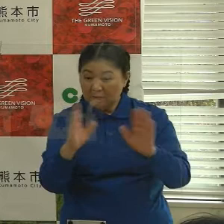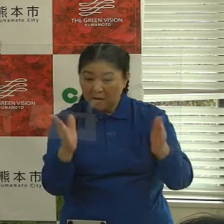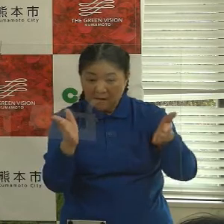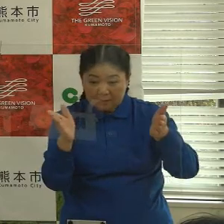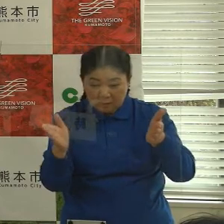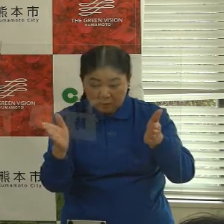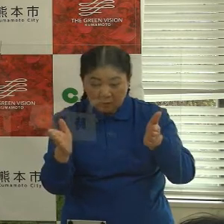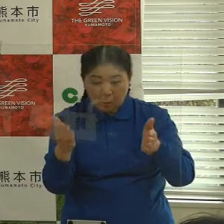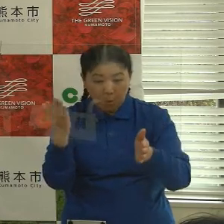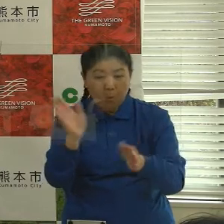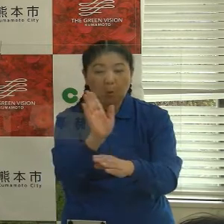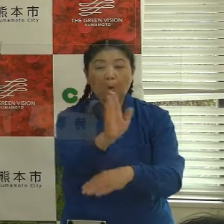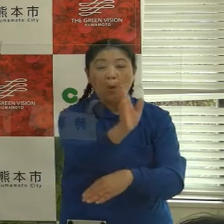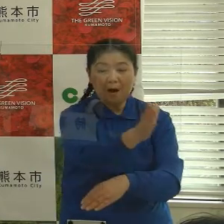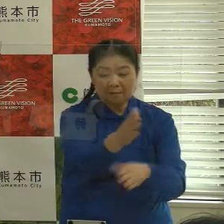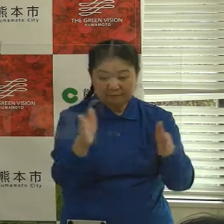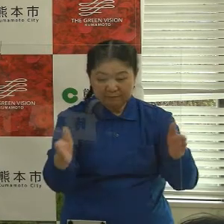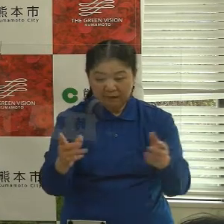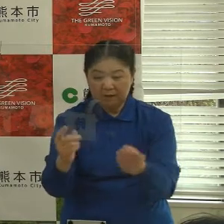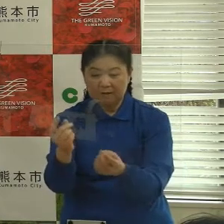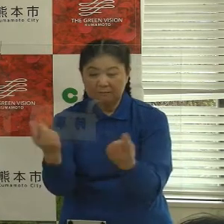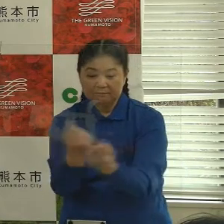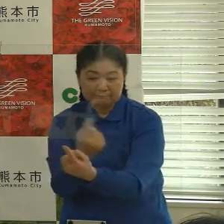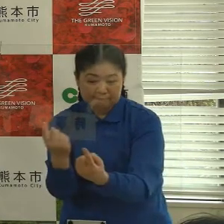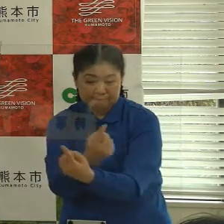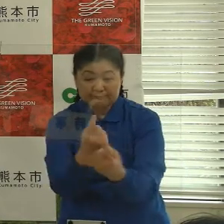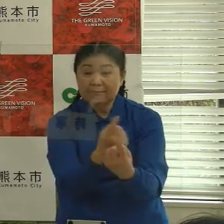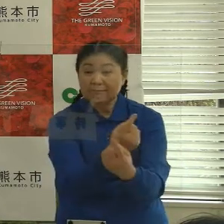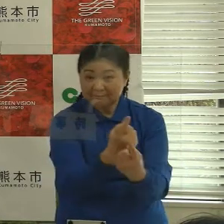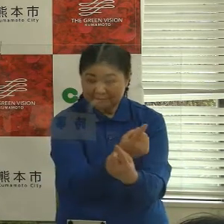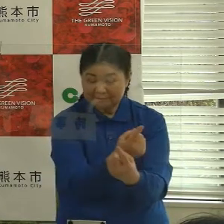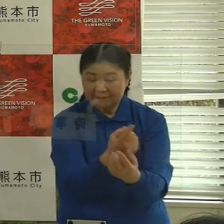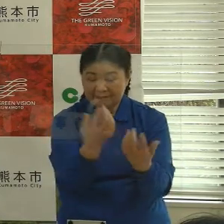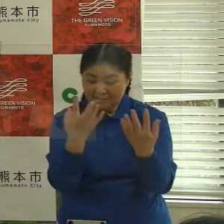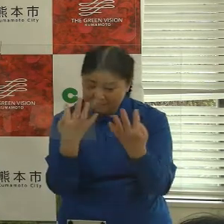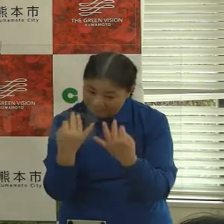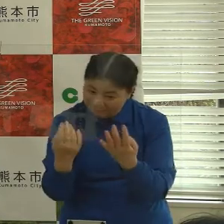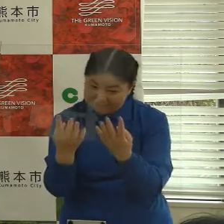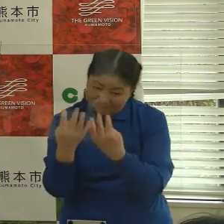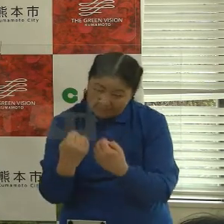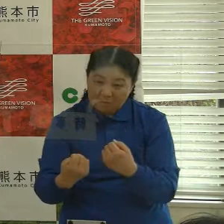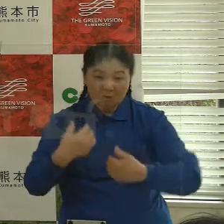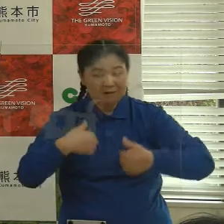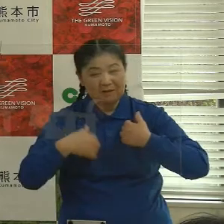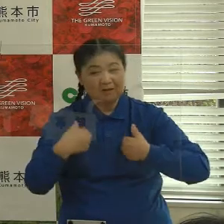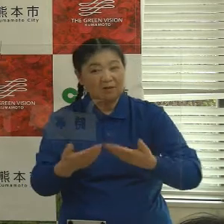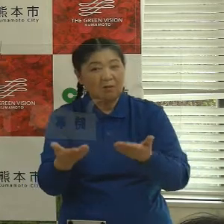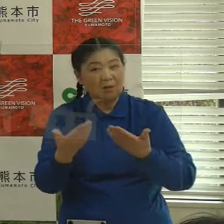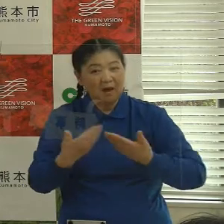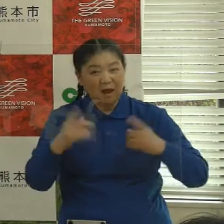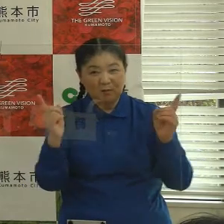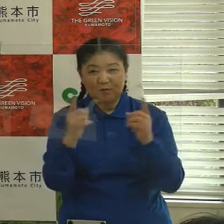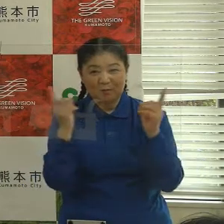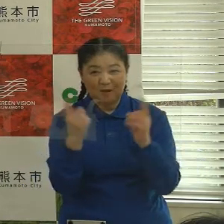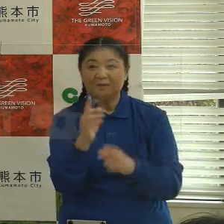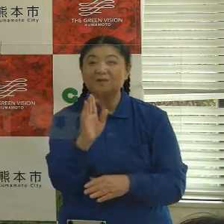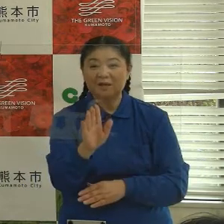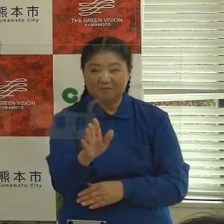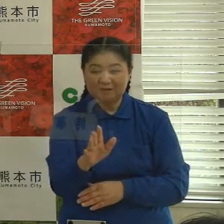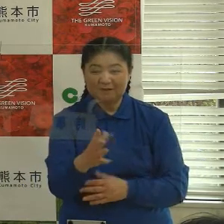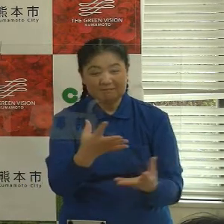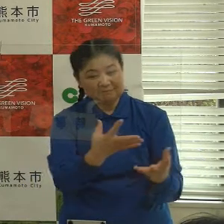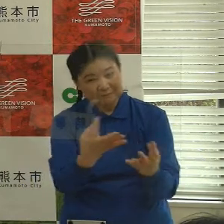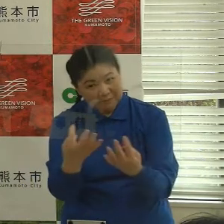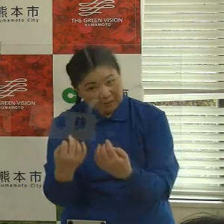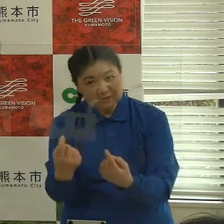前半と後半で植え替えが行われるなど何度でも楽しんでいただける催しとなっておりますので